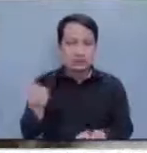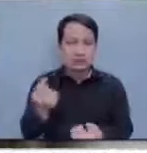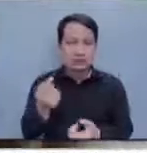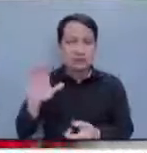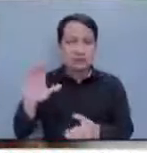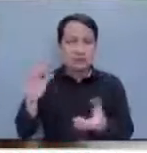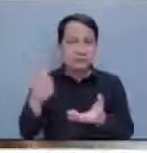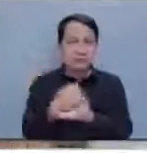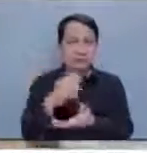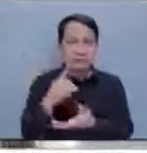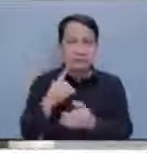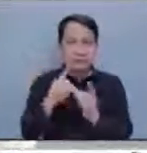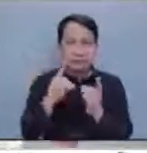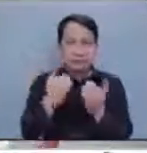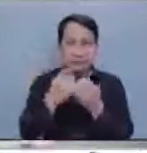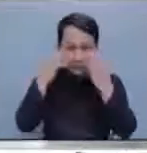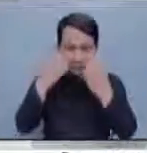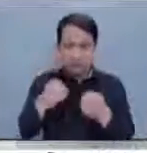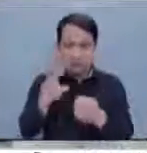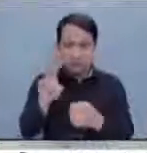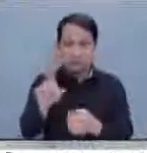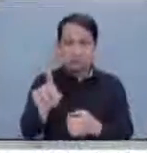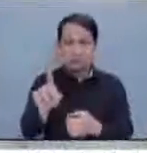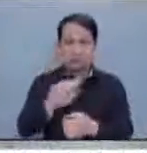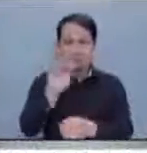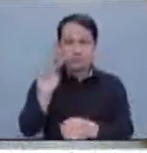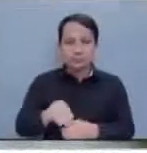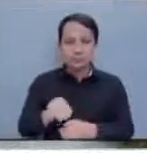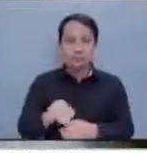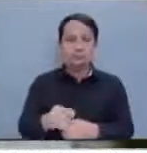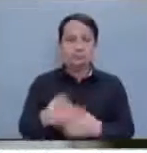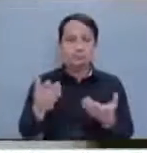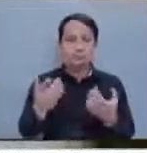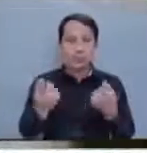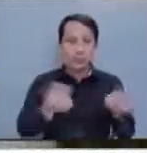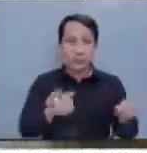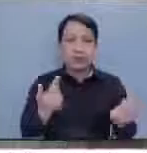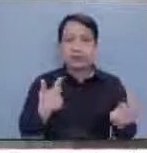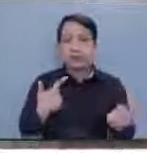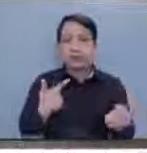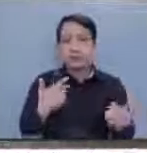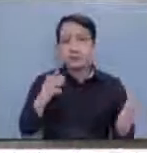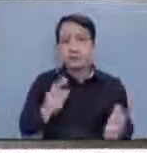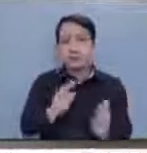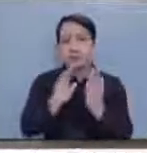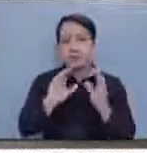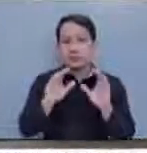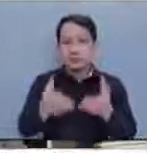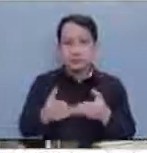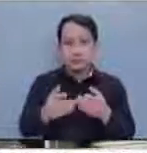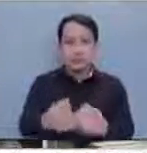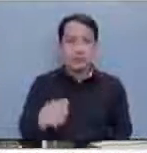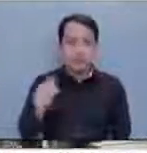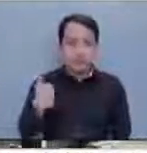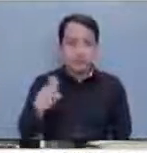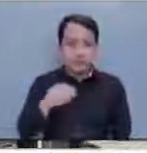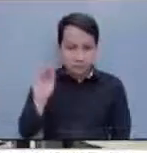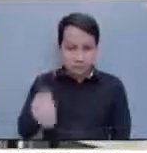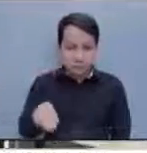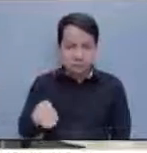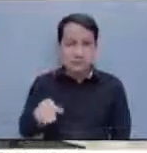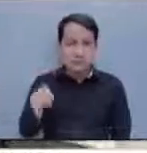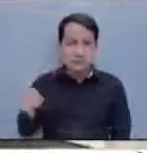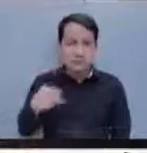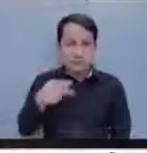nasa 71% ng mga public schools ang nagpapatupad na ng face-to-face classes, habang 10% naman sa mga